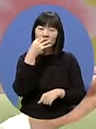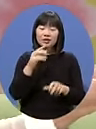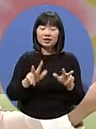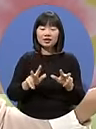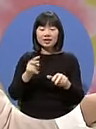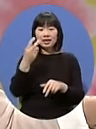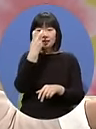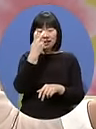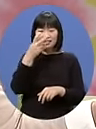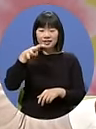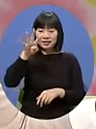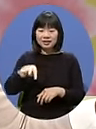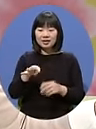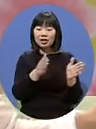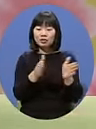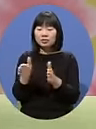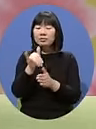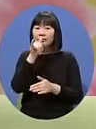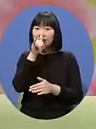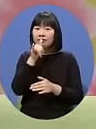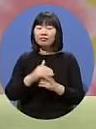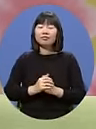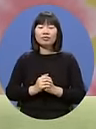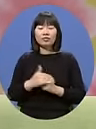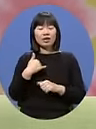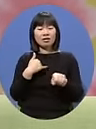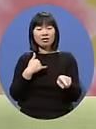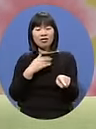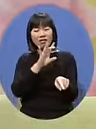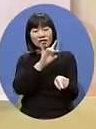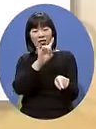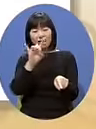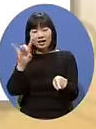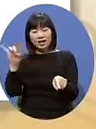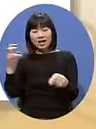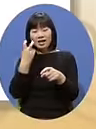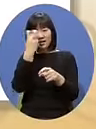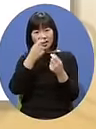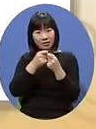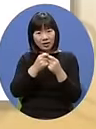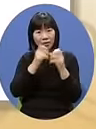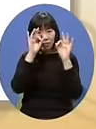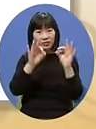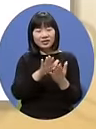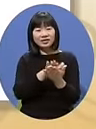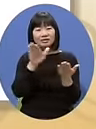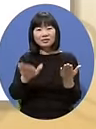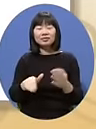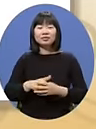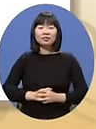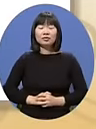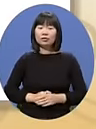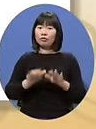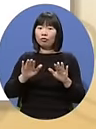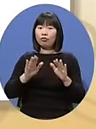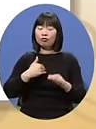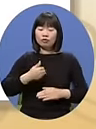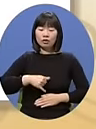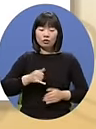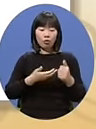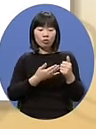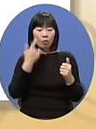지금 체크리스트가 여기 준비가 돼 있네요. 예. 네, 우리가 이걸 좀 하나하나 좀 살펴볼게요. 네. 자, 우리 아이한테